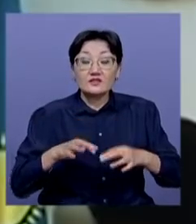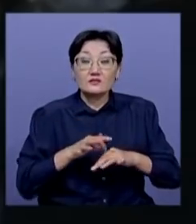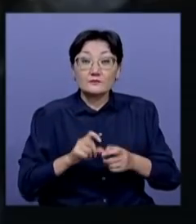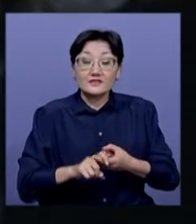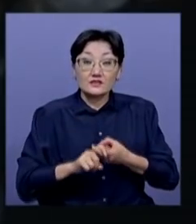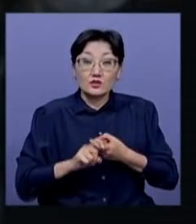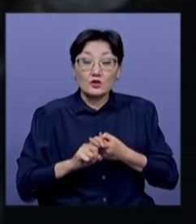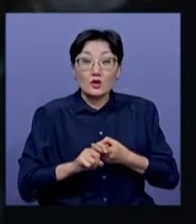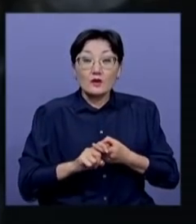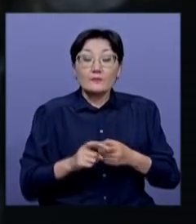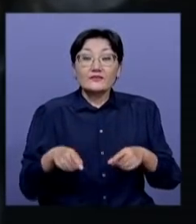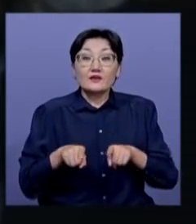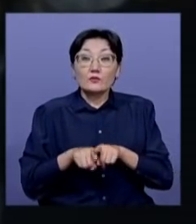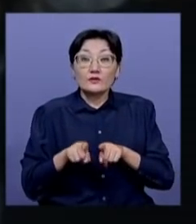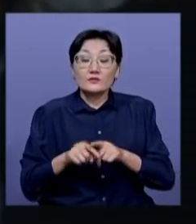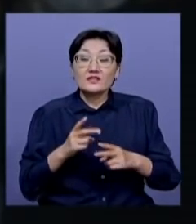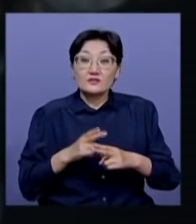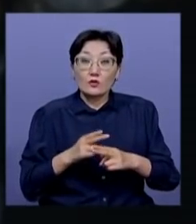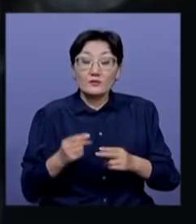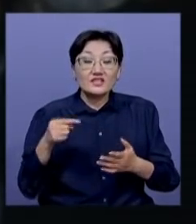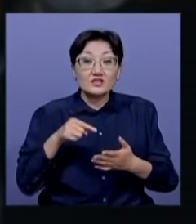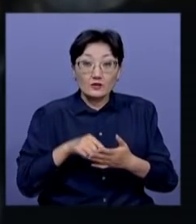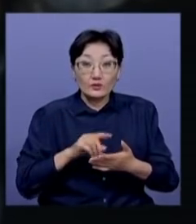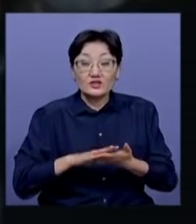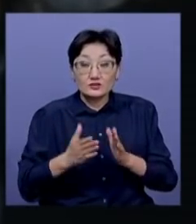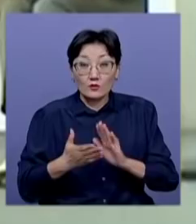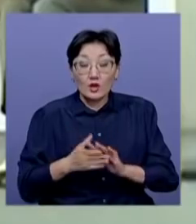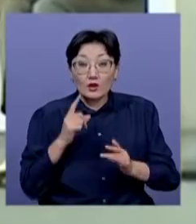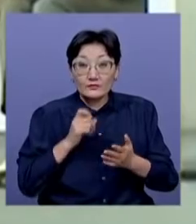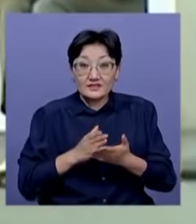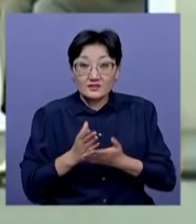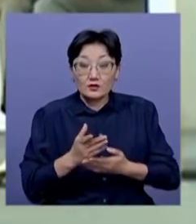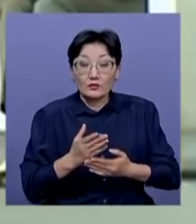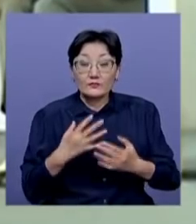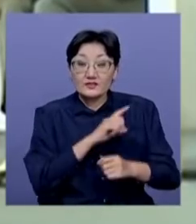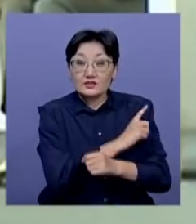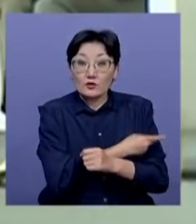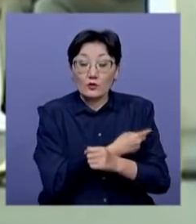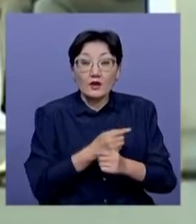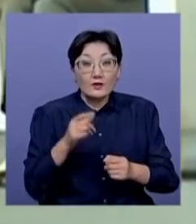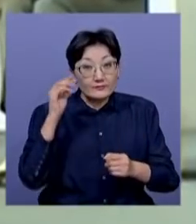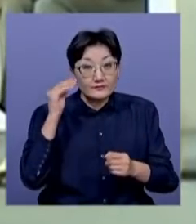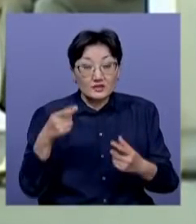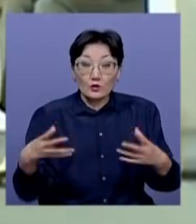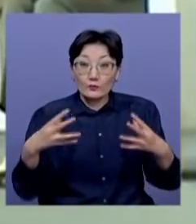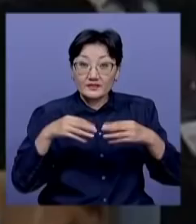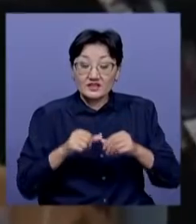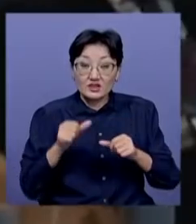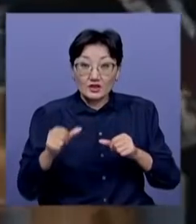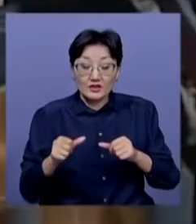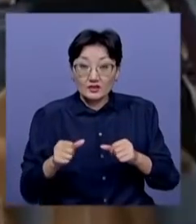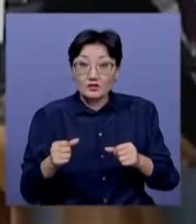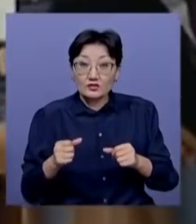коронавирус пандемиясының теңдессіз тегеуріндеріне тап болған кезде саяси жігер мен экономикалық сана синергиясы ерекше мәнге